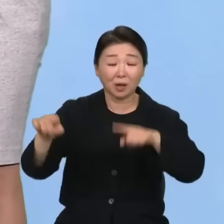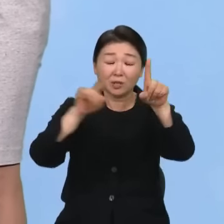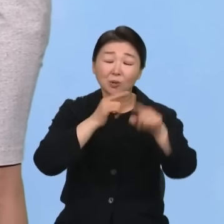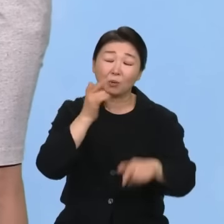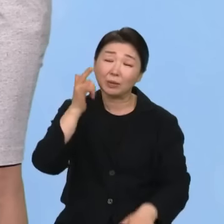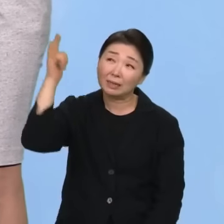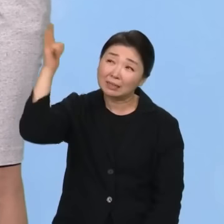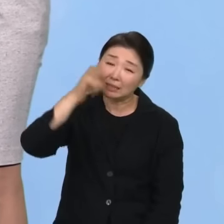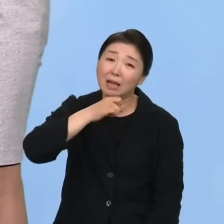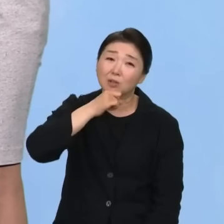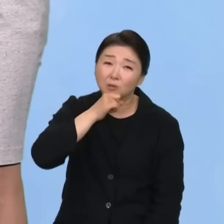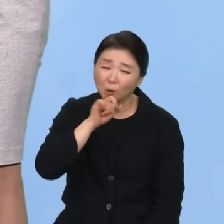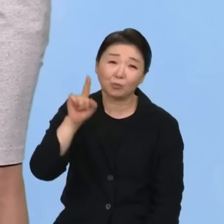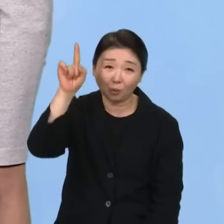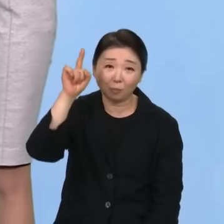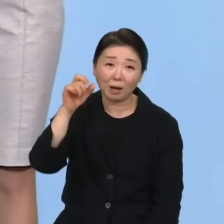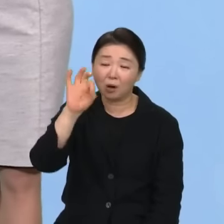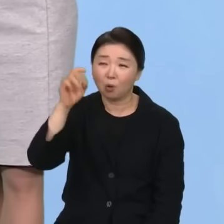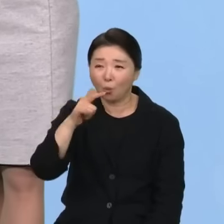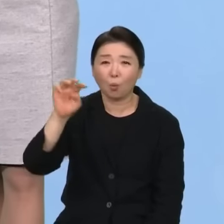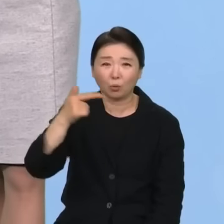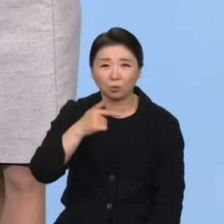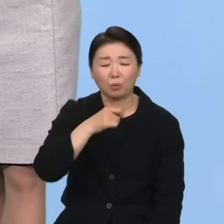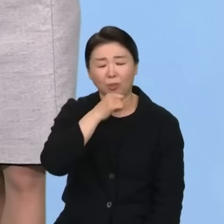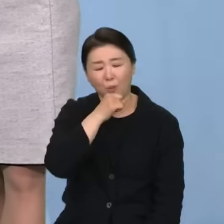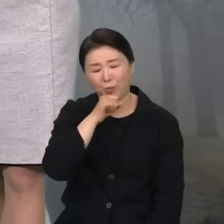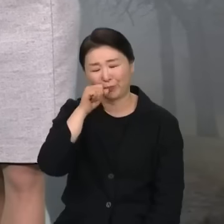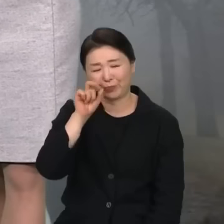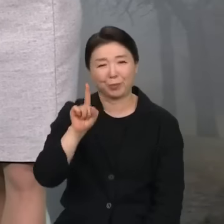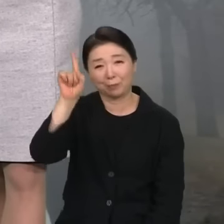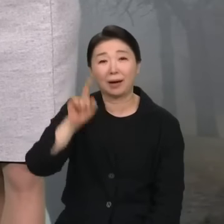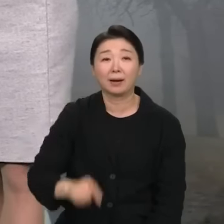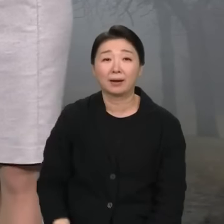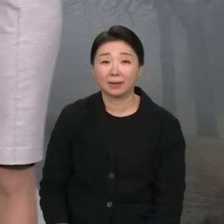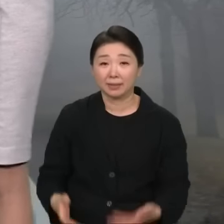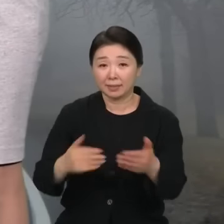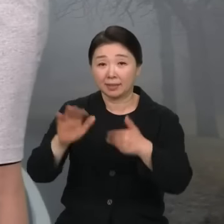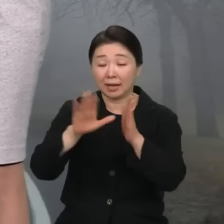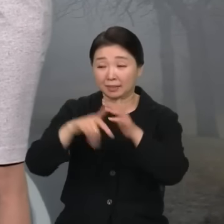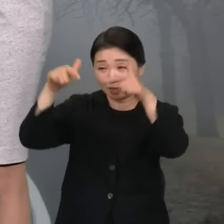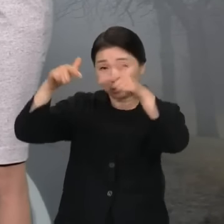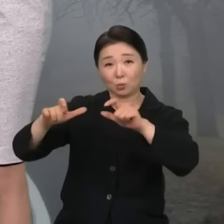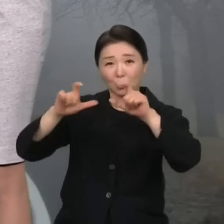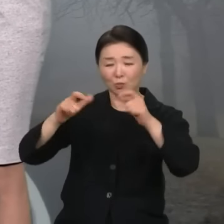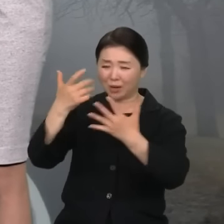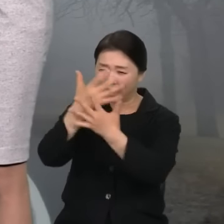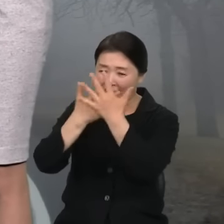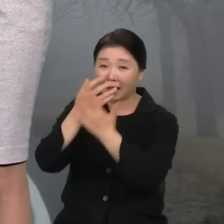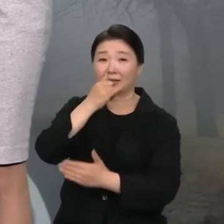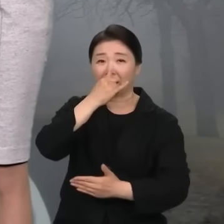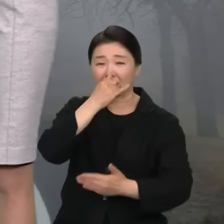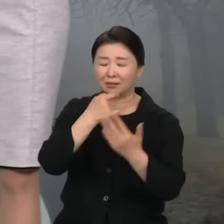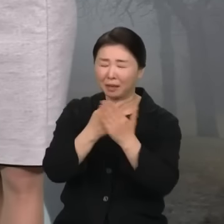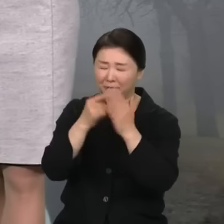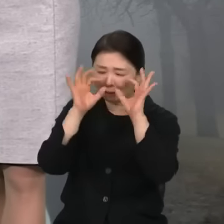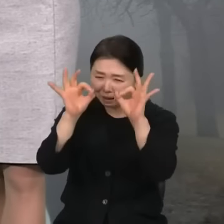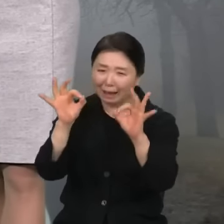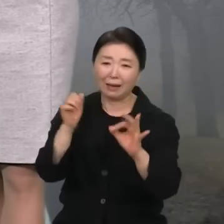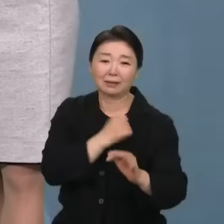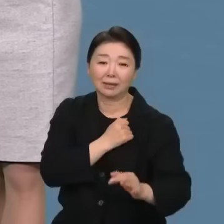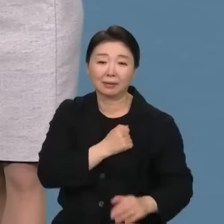자외선 지수가 매우 높겠고요. 오존 농도도 짙겠습니다. 출근길 서쪽 지역은 자욱한 안개로 인해 시야가